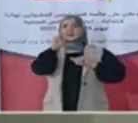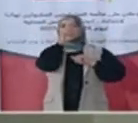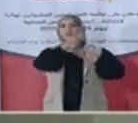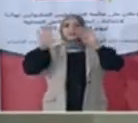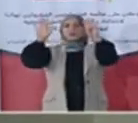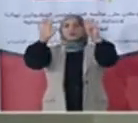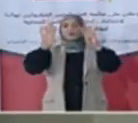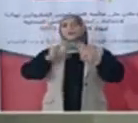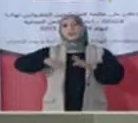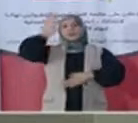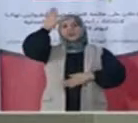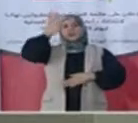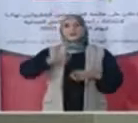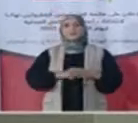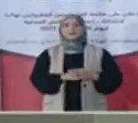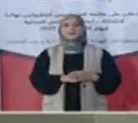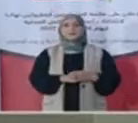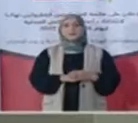29 مترشح،